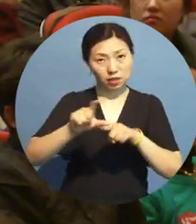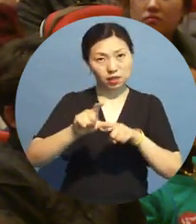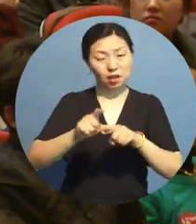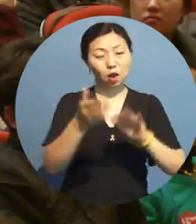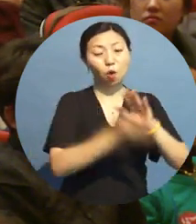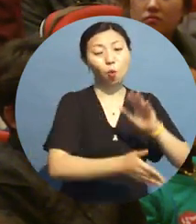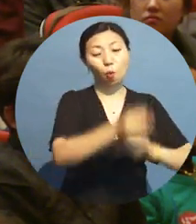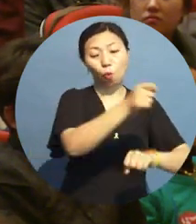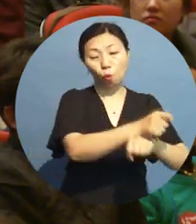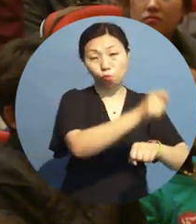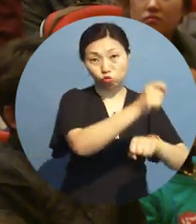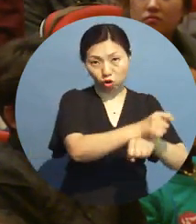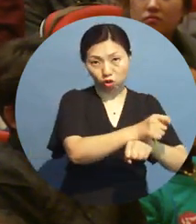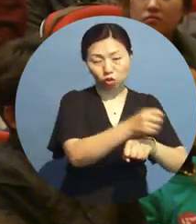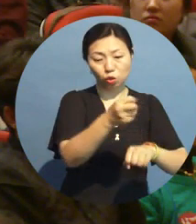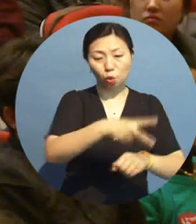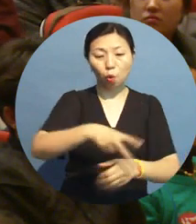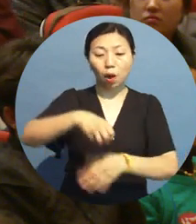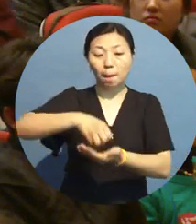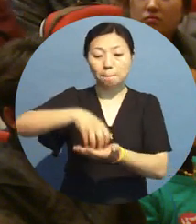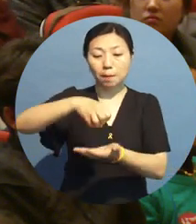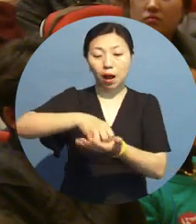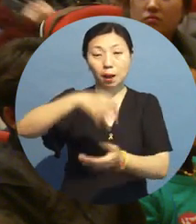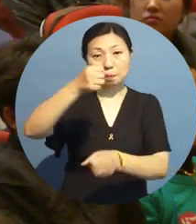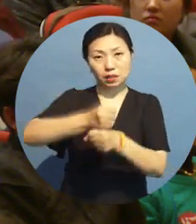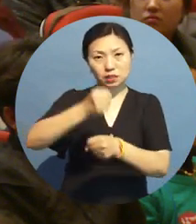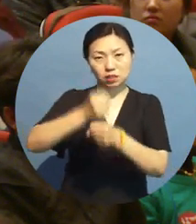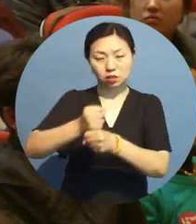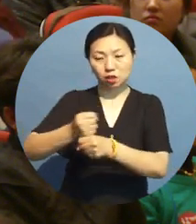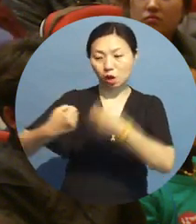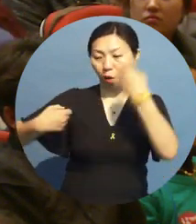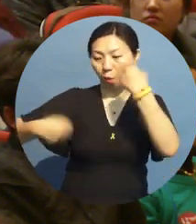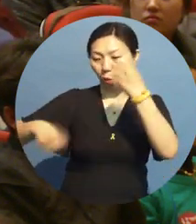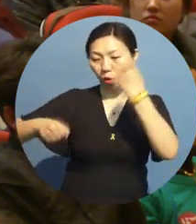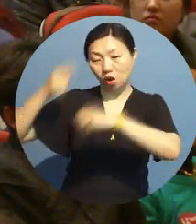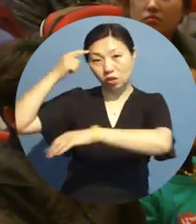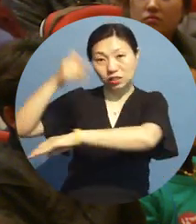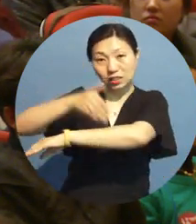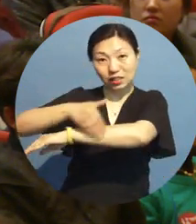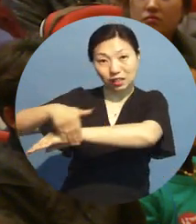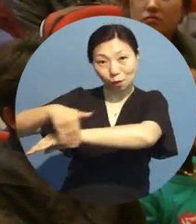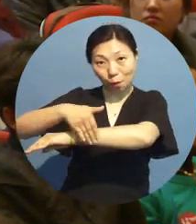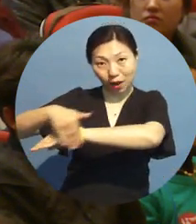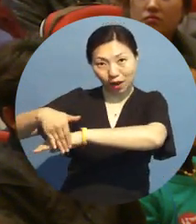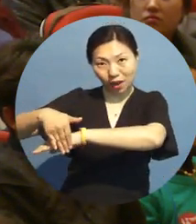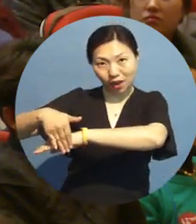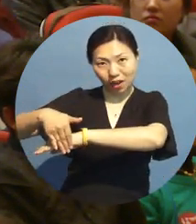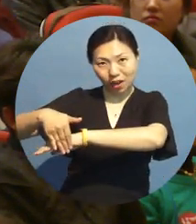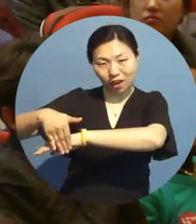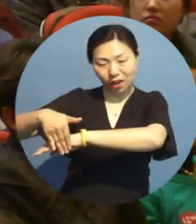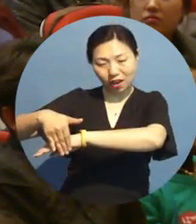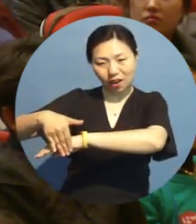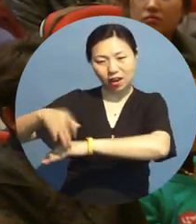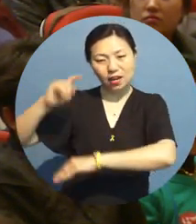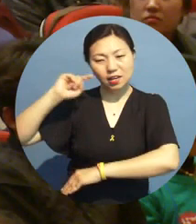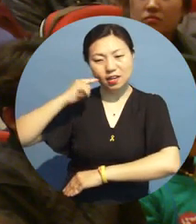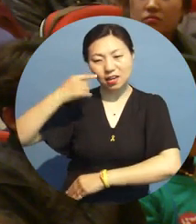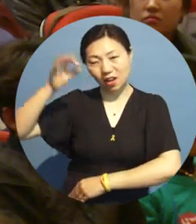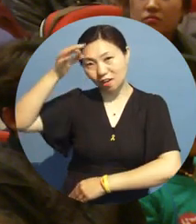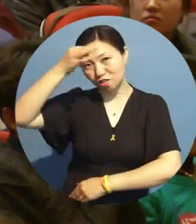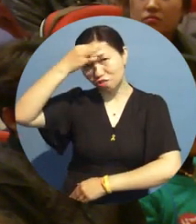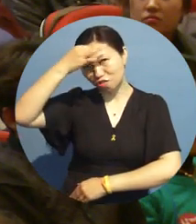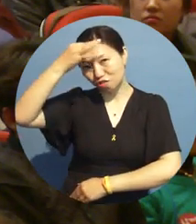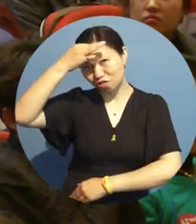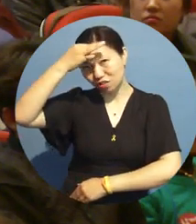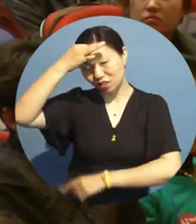고민인데요. 공무원과, 그 다음에 제가 제빵, 그 다음에 공연 기획하는 예대 중